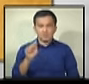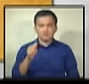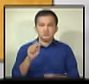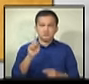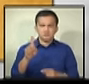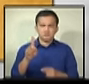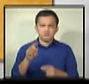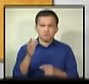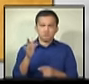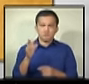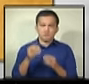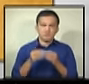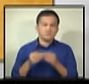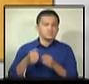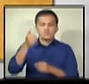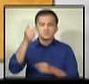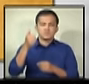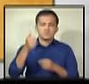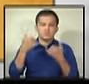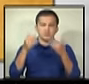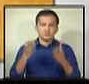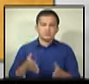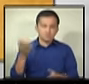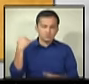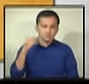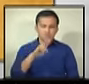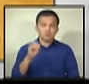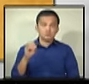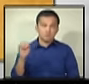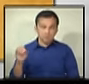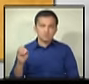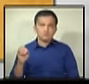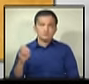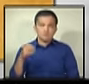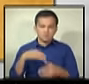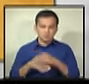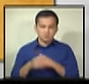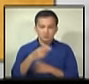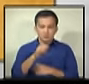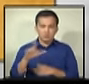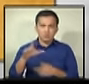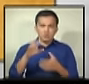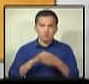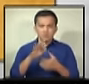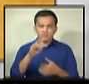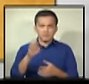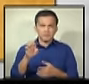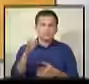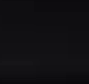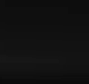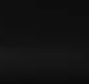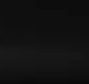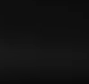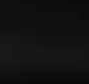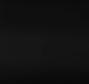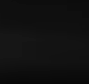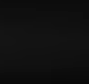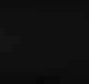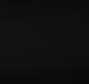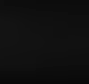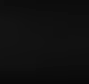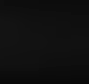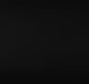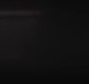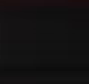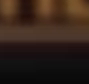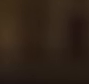isa sa 25 greatest players Nong 2000 at pasok sa Hall of Fame Nong 2013 Be sure to come